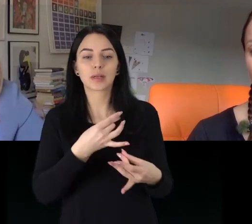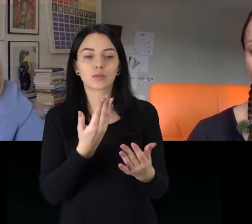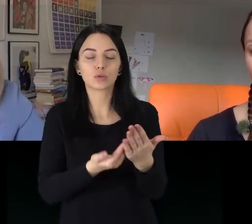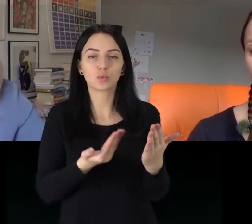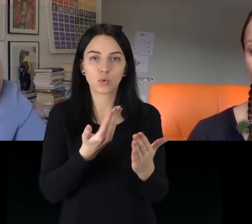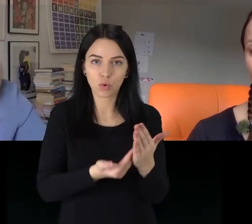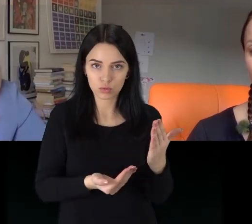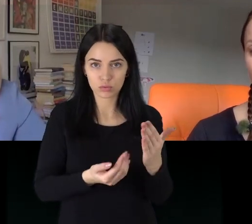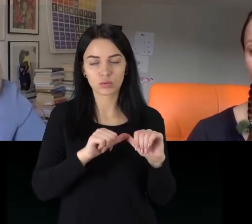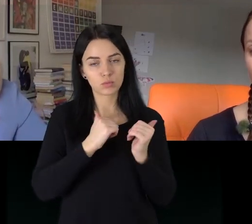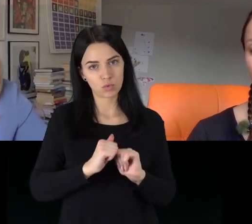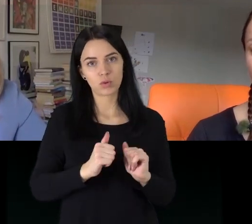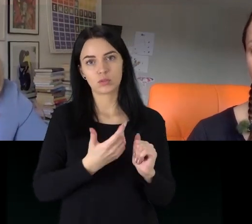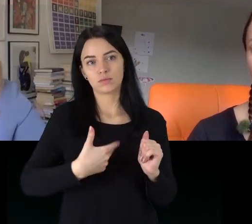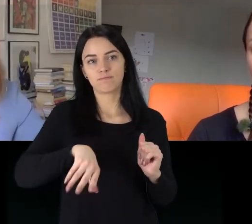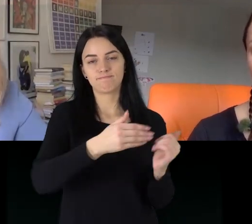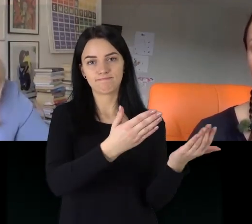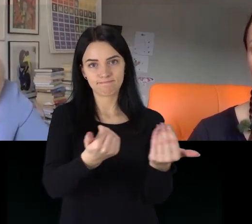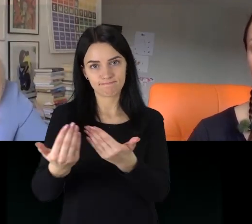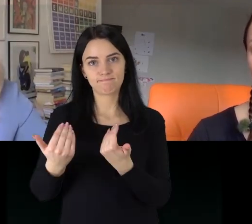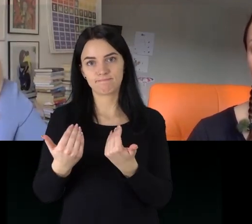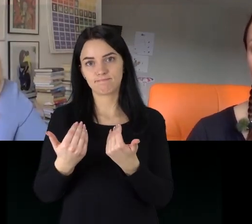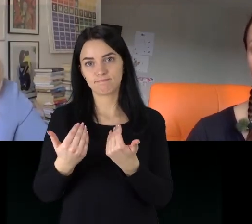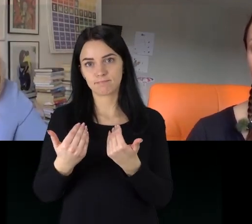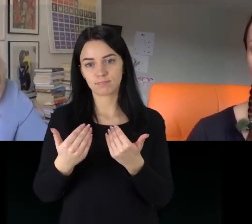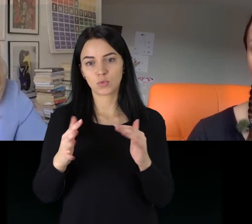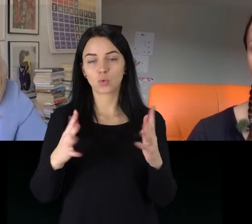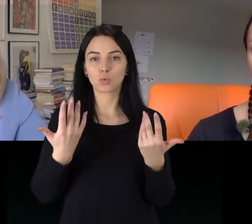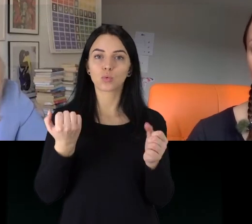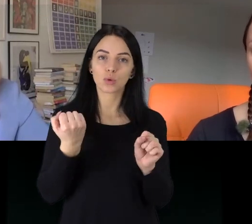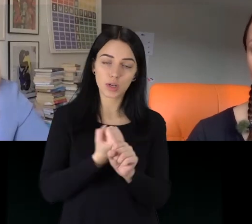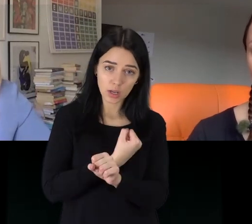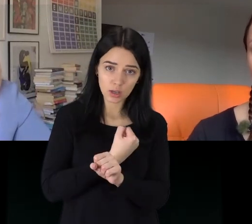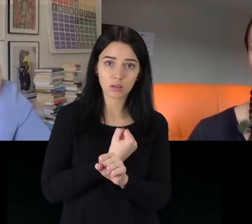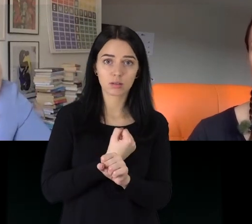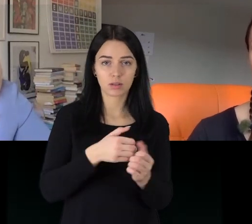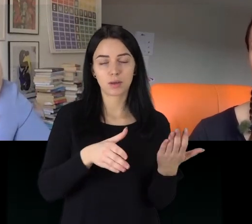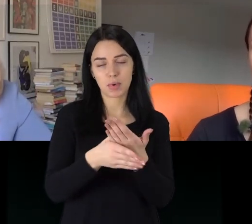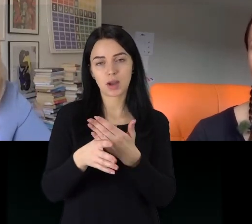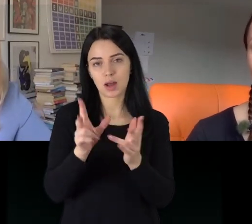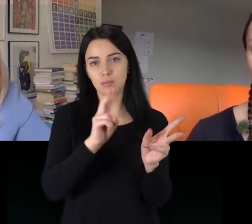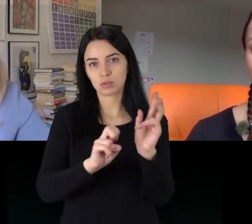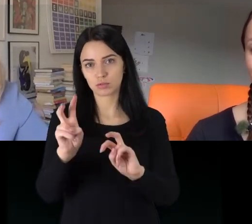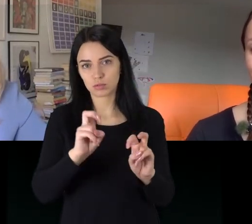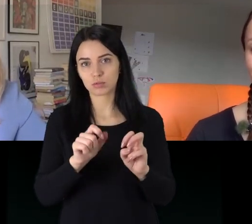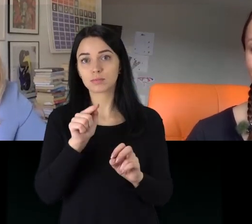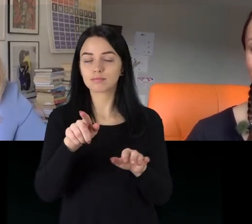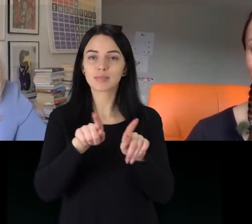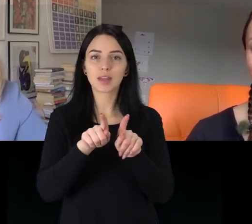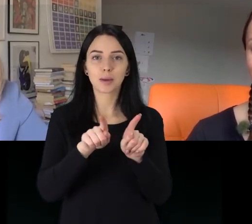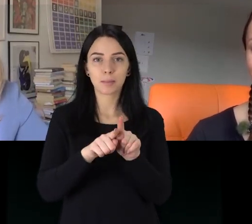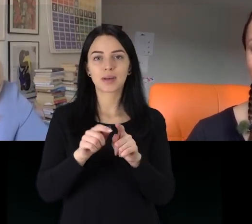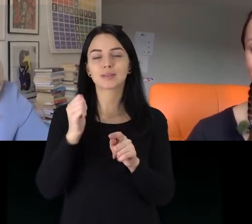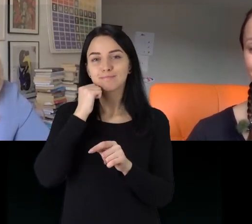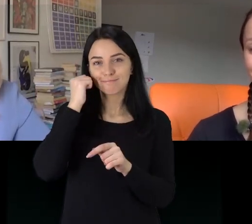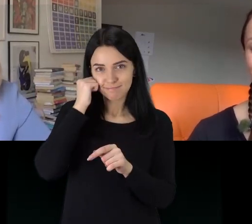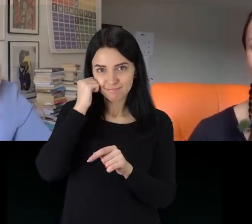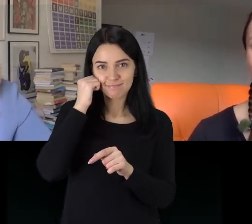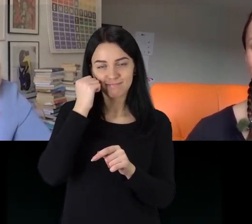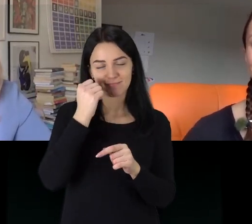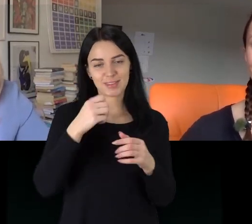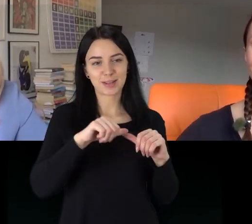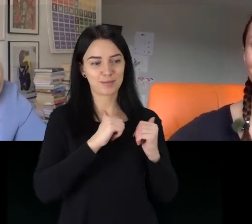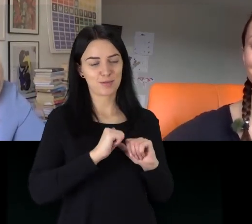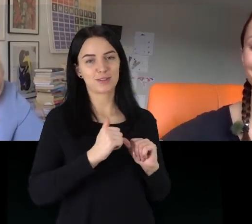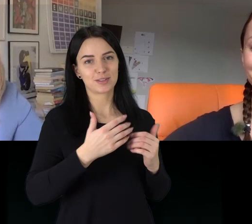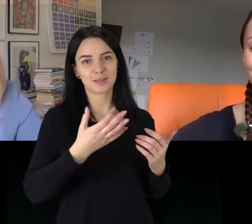konsultantai. Ir aš labai labai nuoširdžiai kviečiu, tikrai nuoširdžiausiai kviestis ir ieškoti tos pagalbos. Ir jums labai dėkoju, ir net dar kartą buvo smagu pakalbėti.